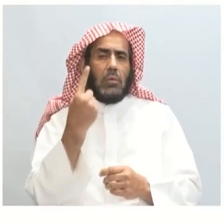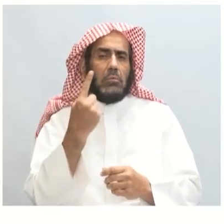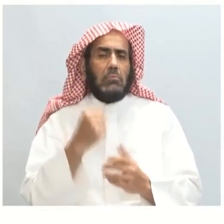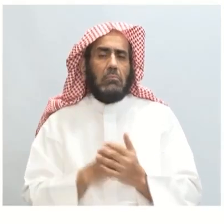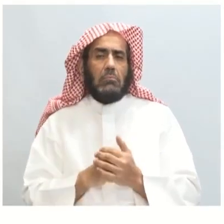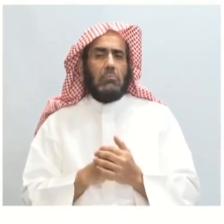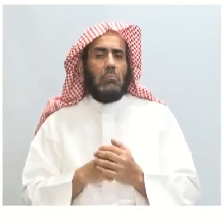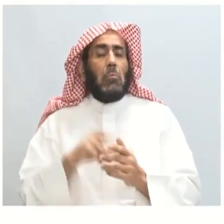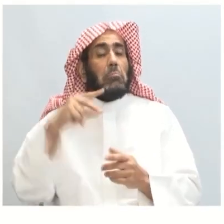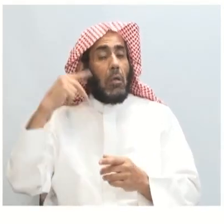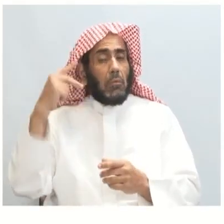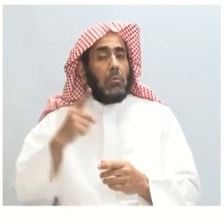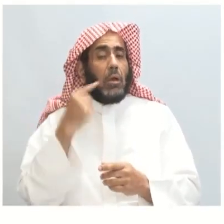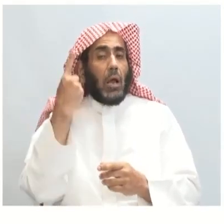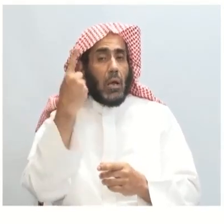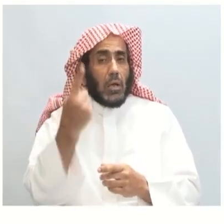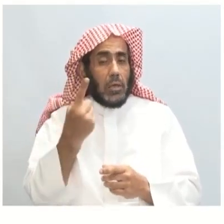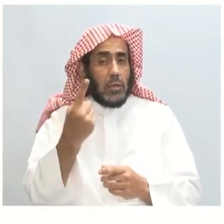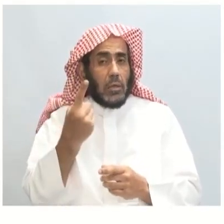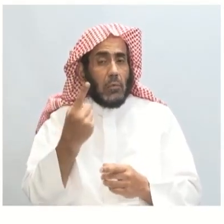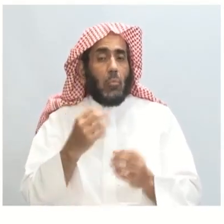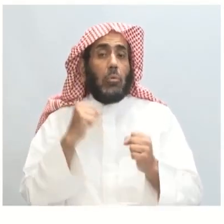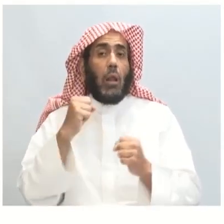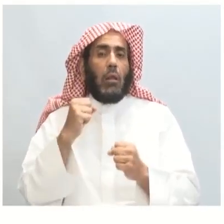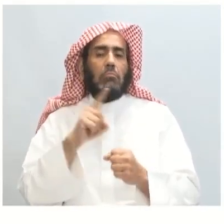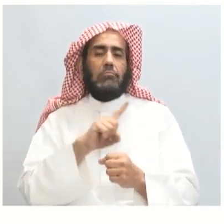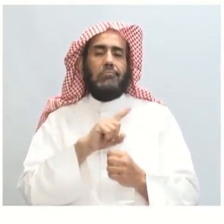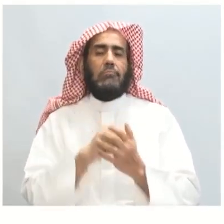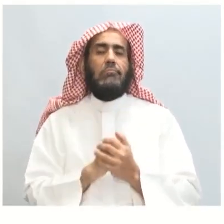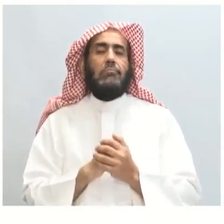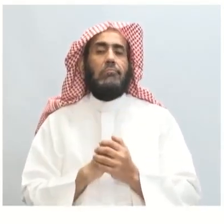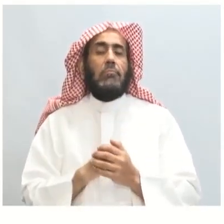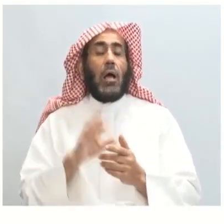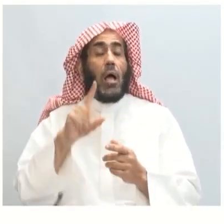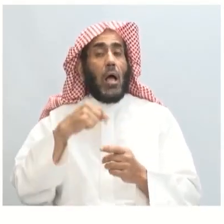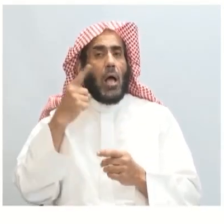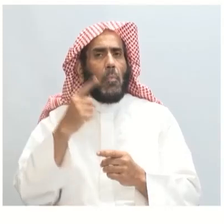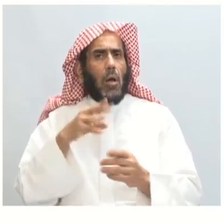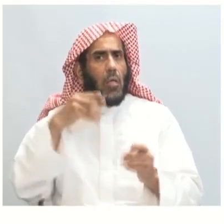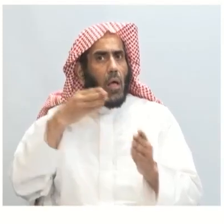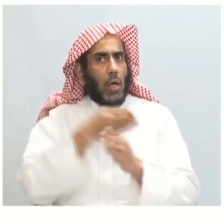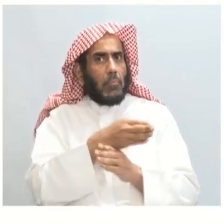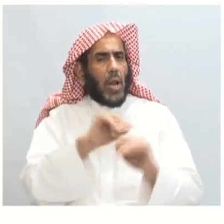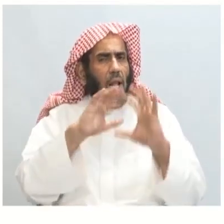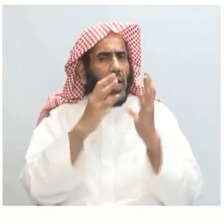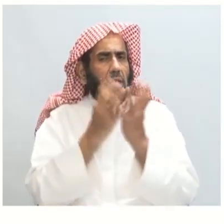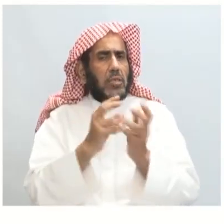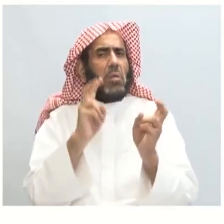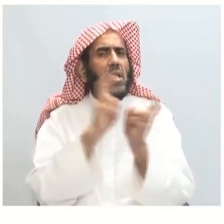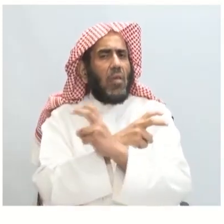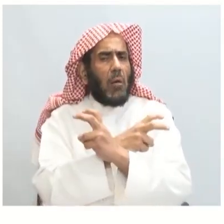الوحيد تظن بانك انت البطل اما قد ذهبت لقسم